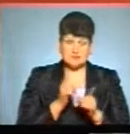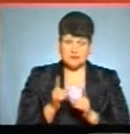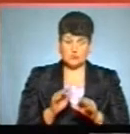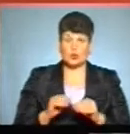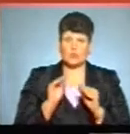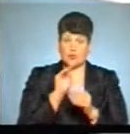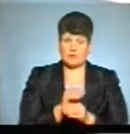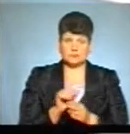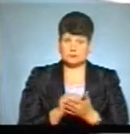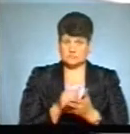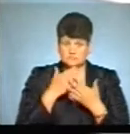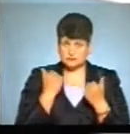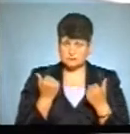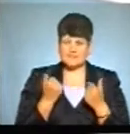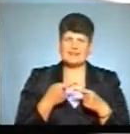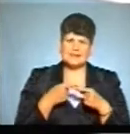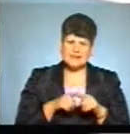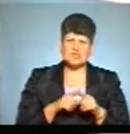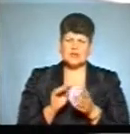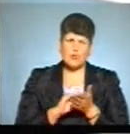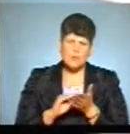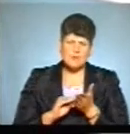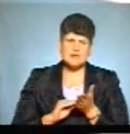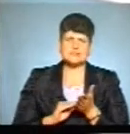вже все, так? Технічні якісь там описки,